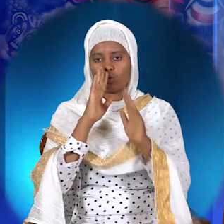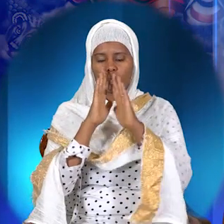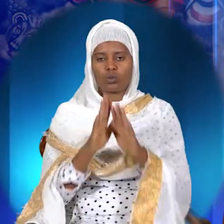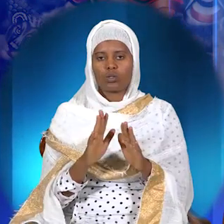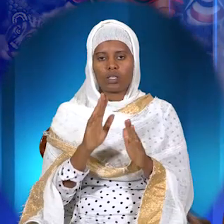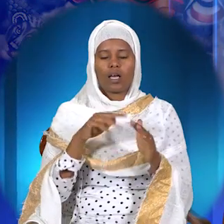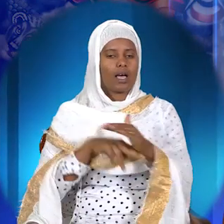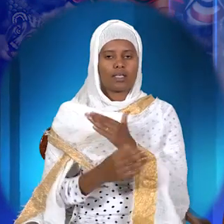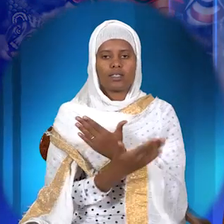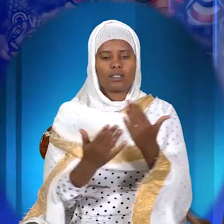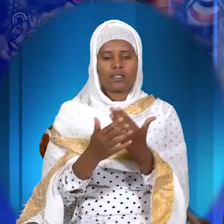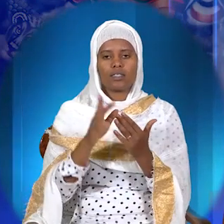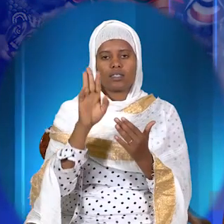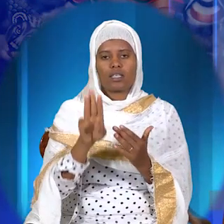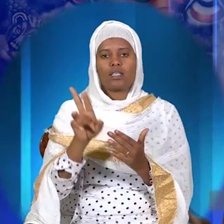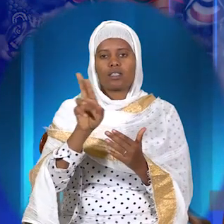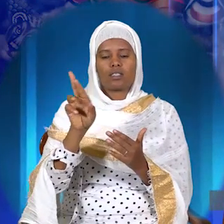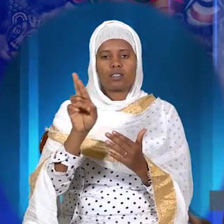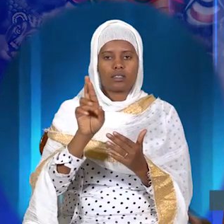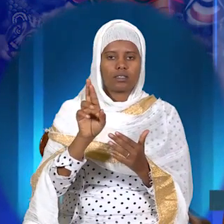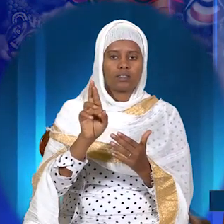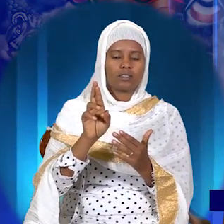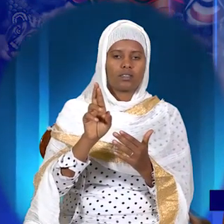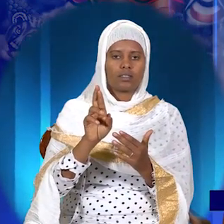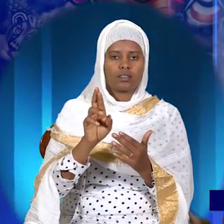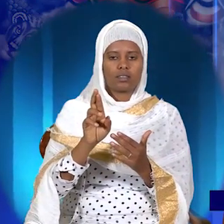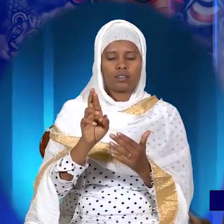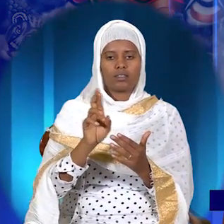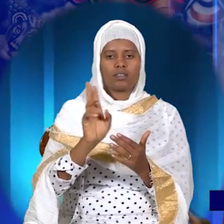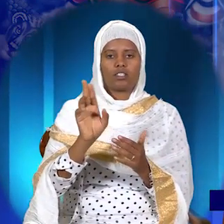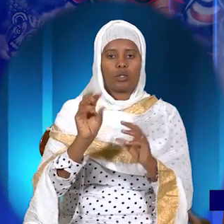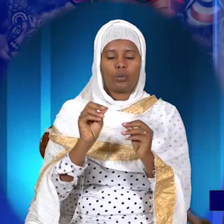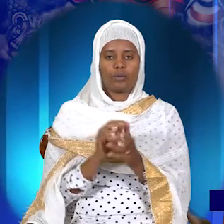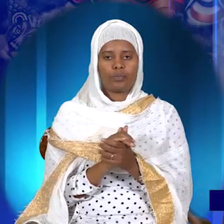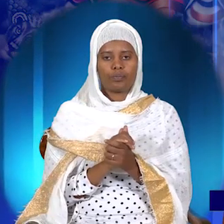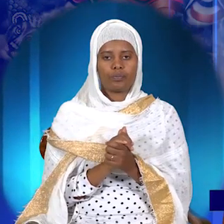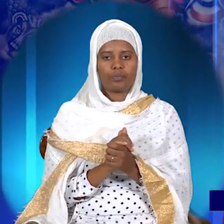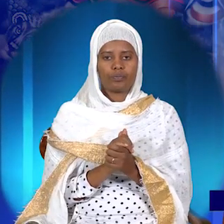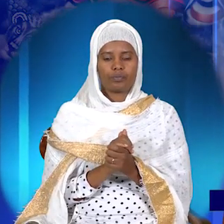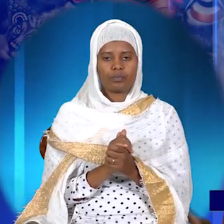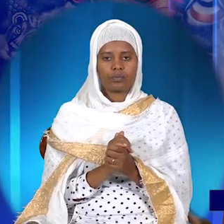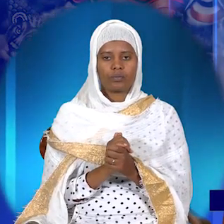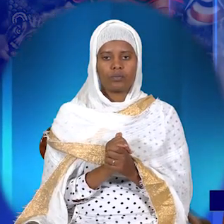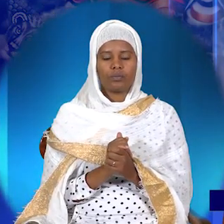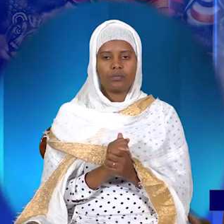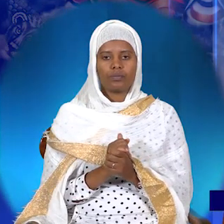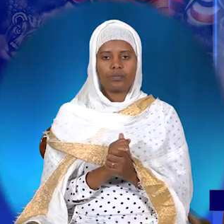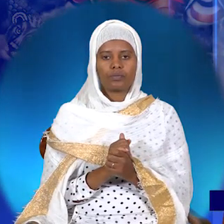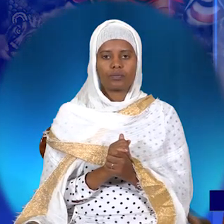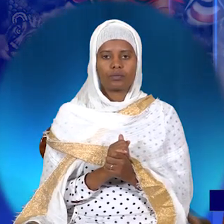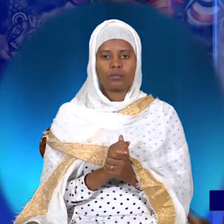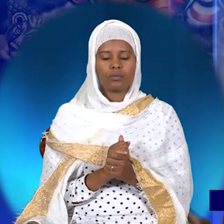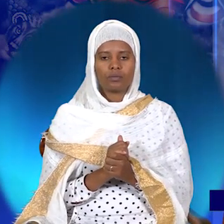ድማ ኣይሰርጽን እዩ መንፈስ ቅዱስ ድማ ካብ አብ ይሰርጽ ደኣምበር ከም አብ